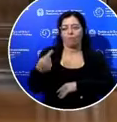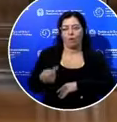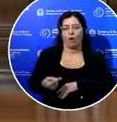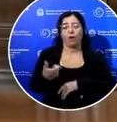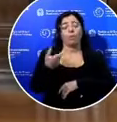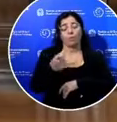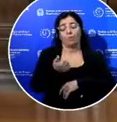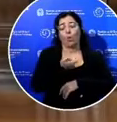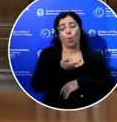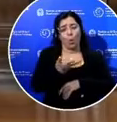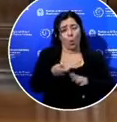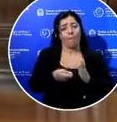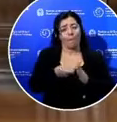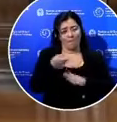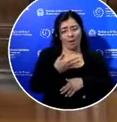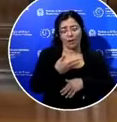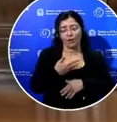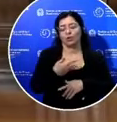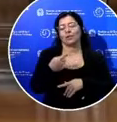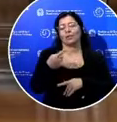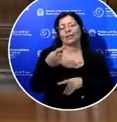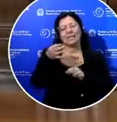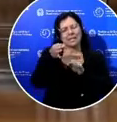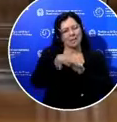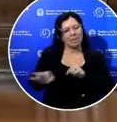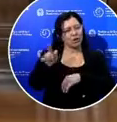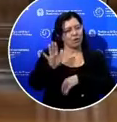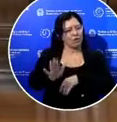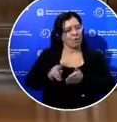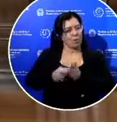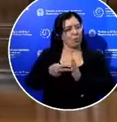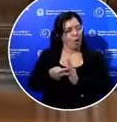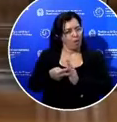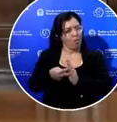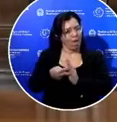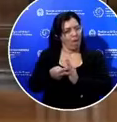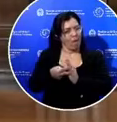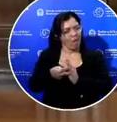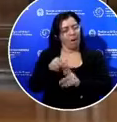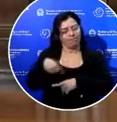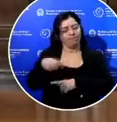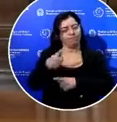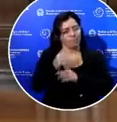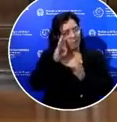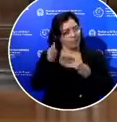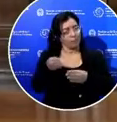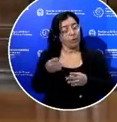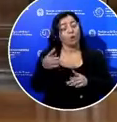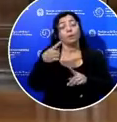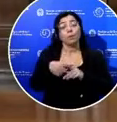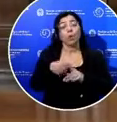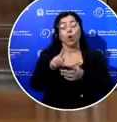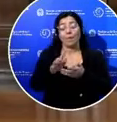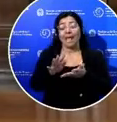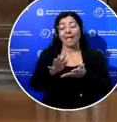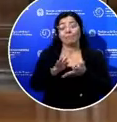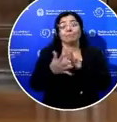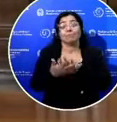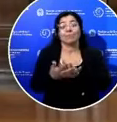numeri, centrale per la specificità del problema, centrale per i risvolti sulla